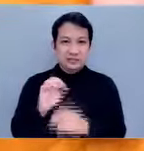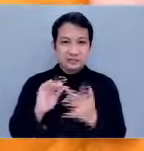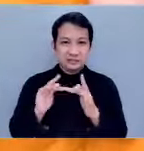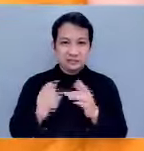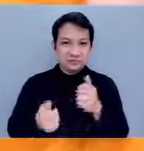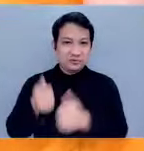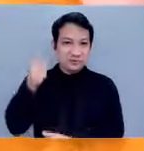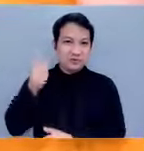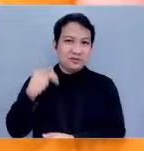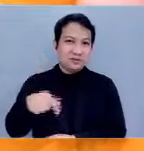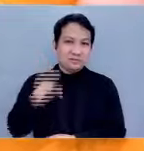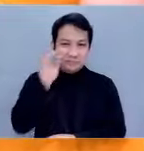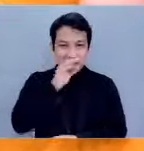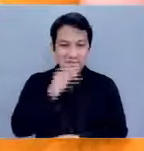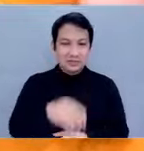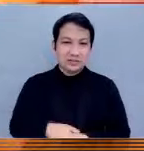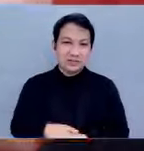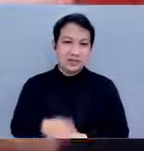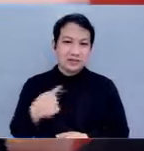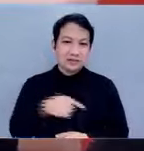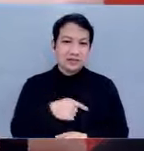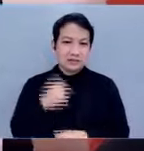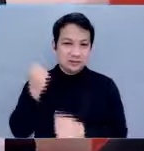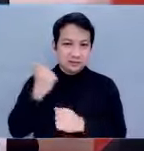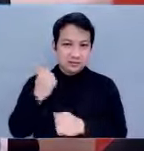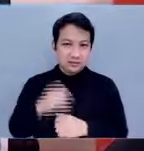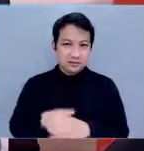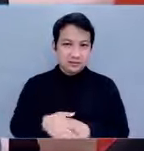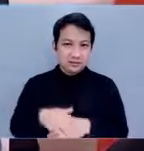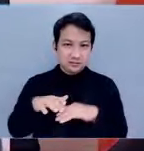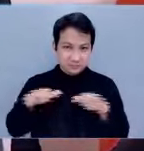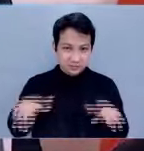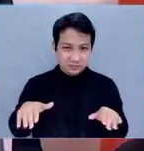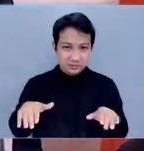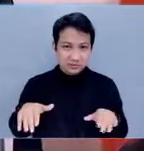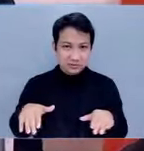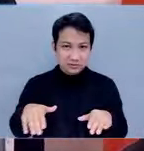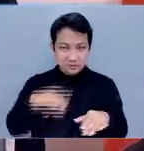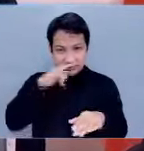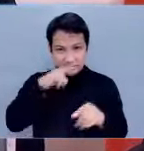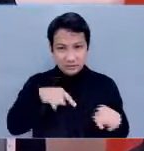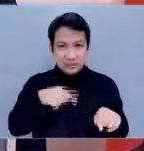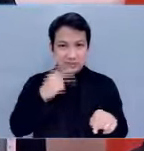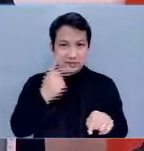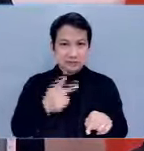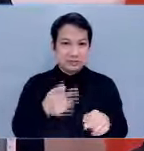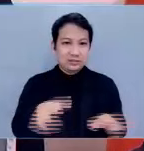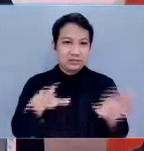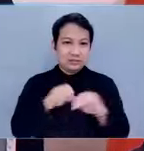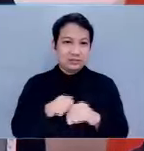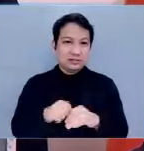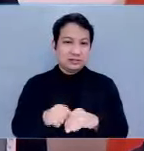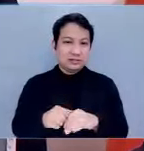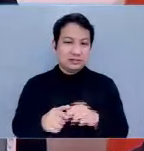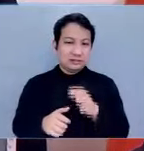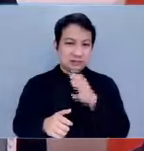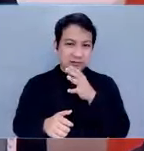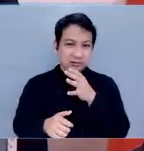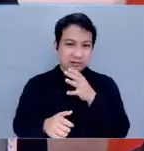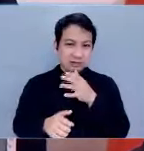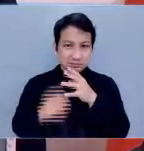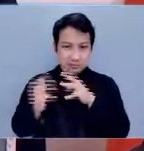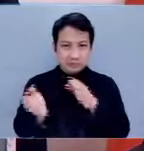tayo. Our hope is that kung bata siya na manunood, sasabihin niya pagkatapos, Nay, panoorin niyo to